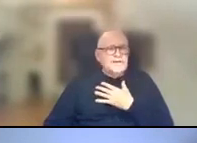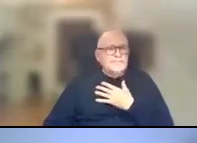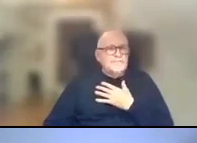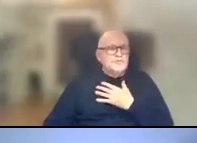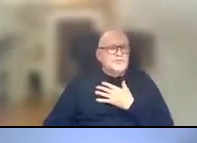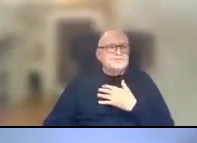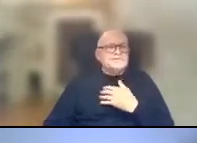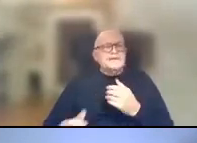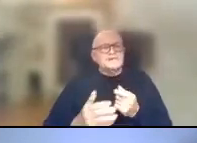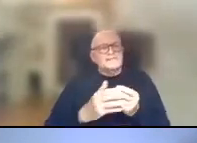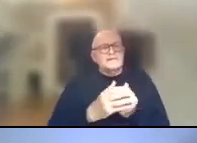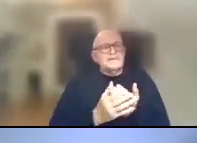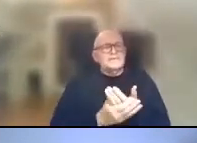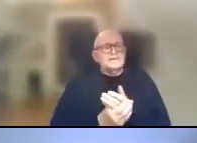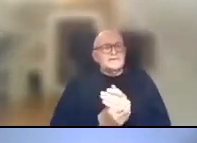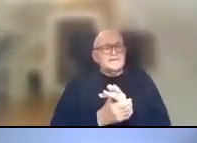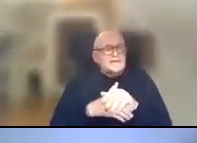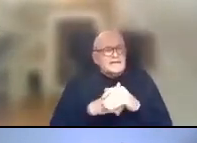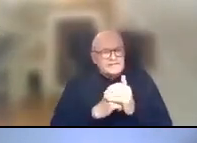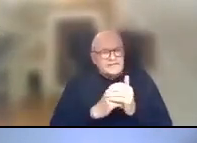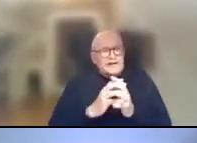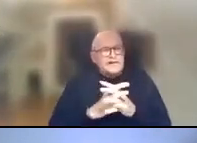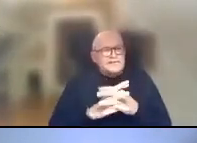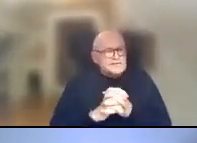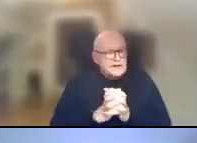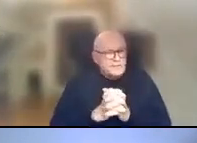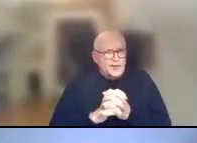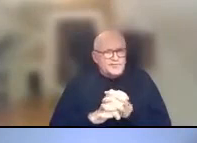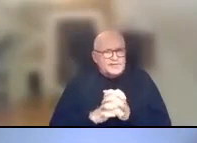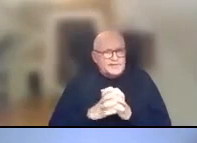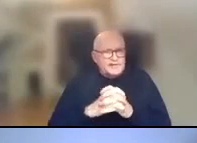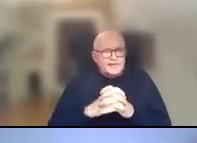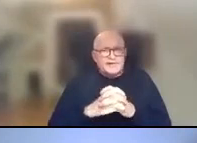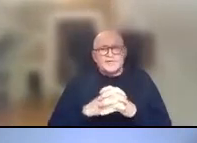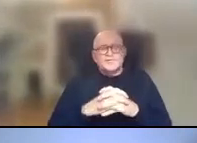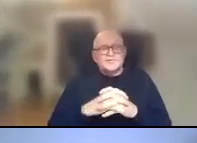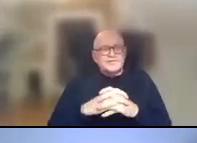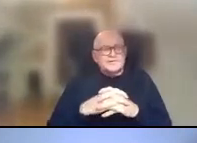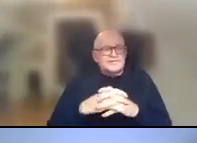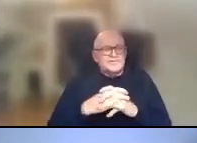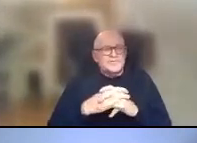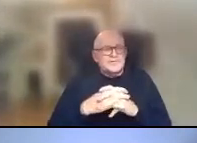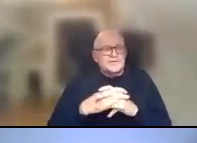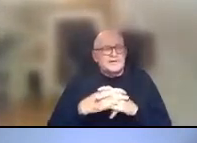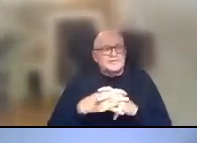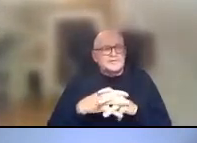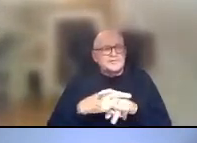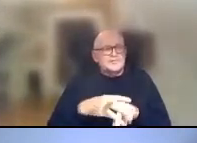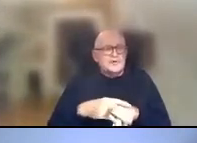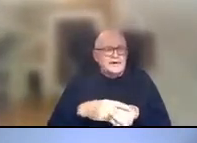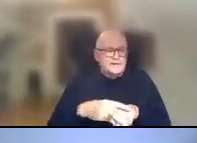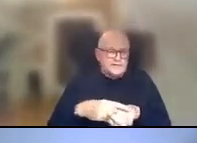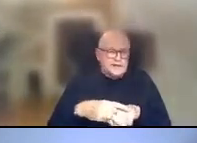Falle blutdrucksenkende Medikamente. Sie wird damals in einem aufsehenerregenden Prozess verurteilt